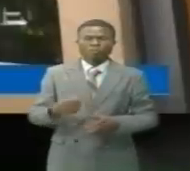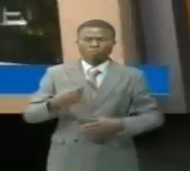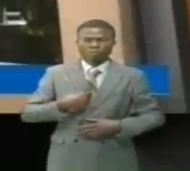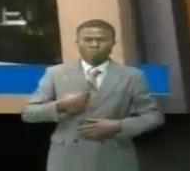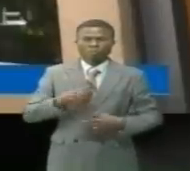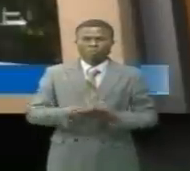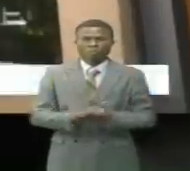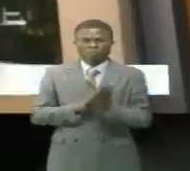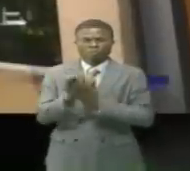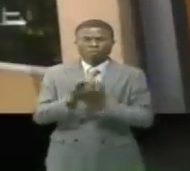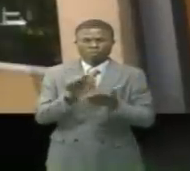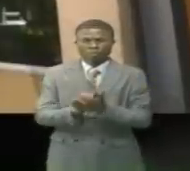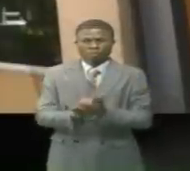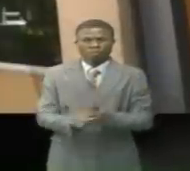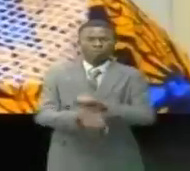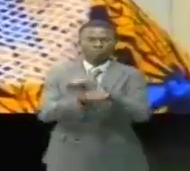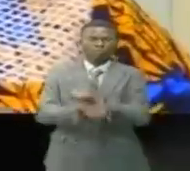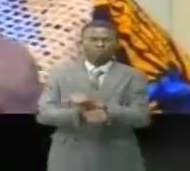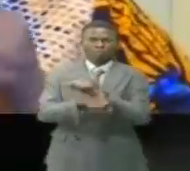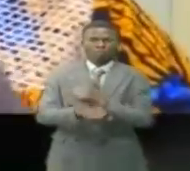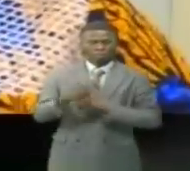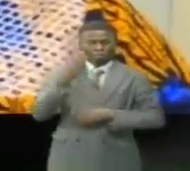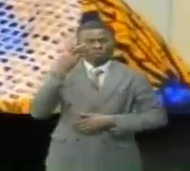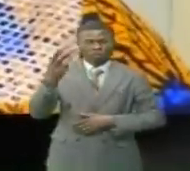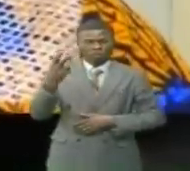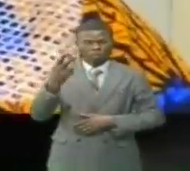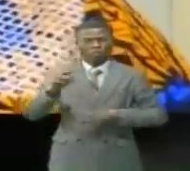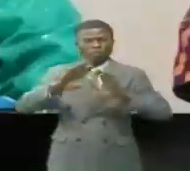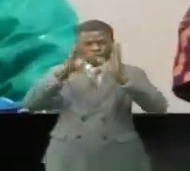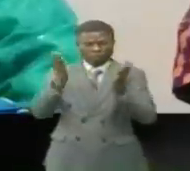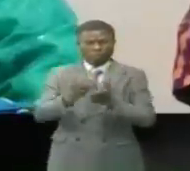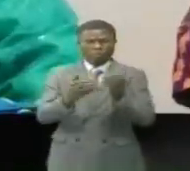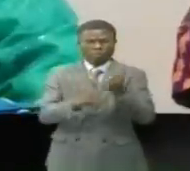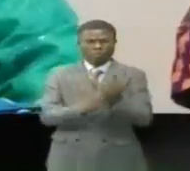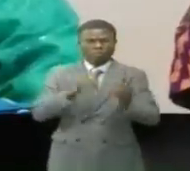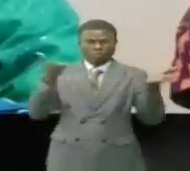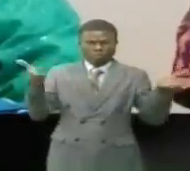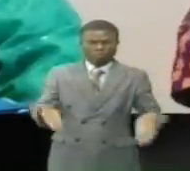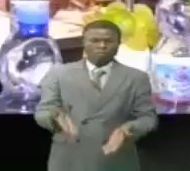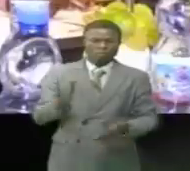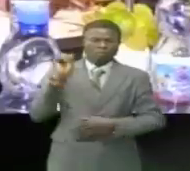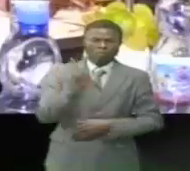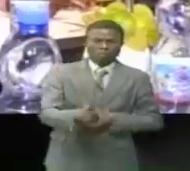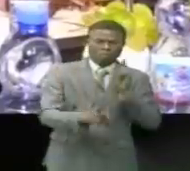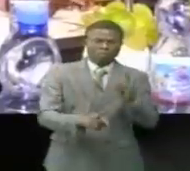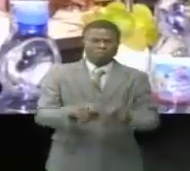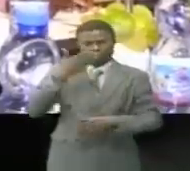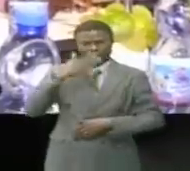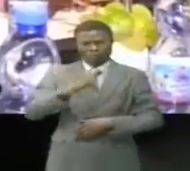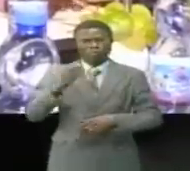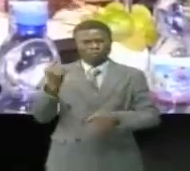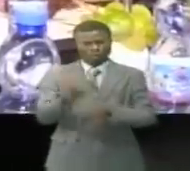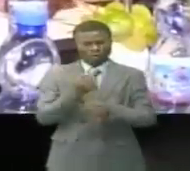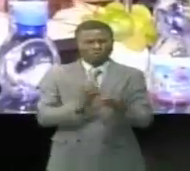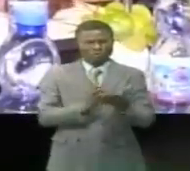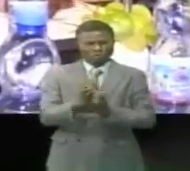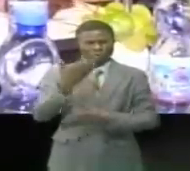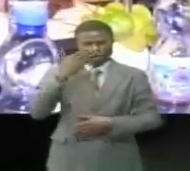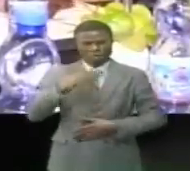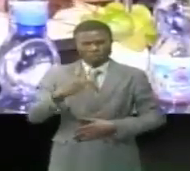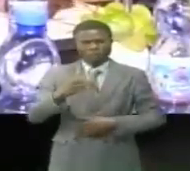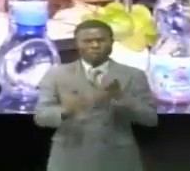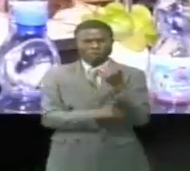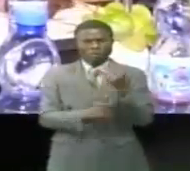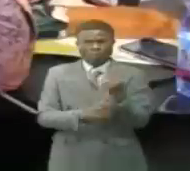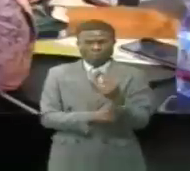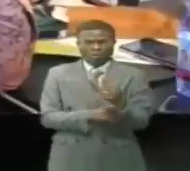pris en compte. Souvent, on considère que voilà, tout le monde vient à l'hôpital, vient accéder aux services normalement. Peut-être quelqu'un qui a